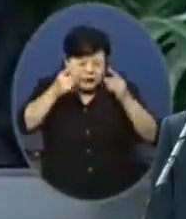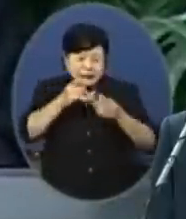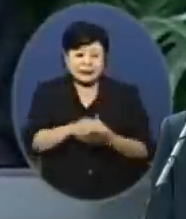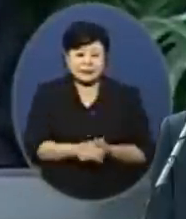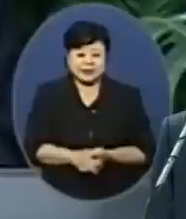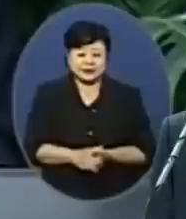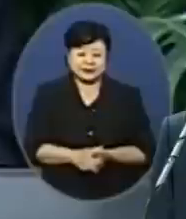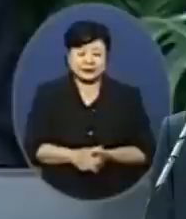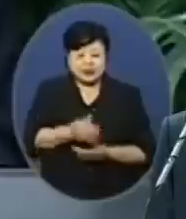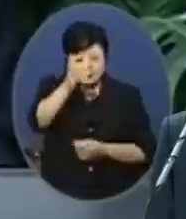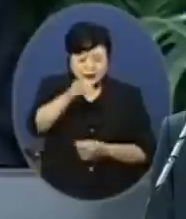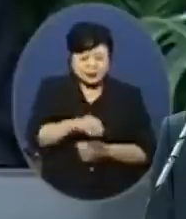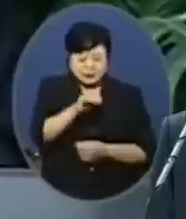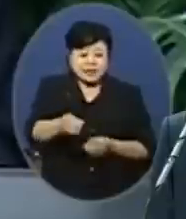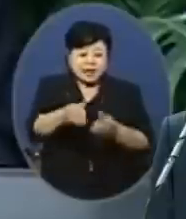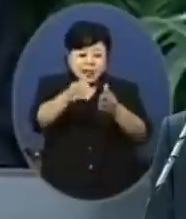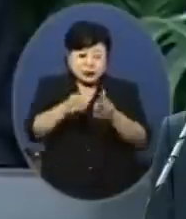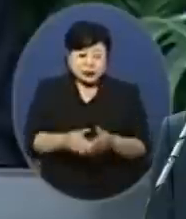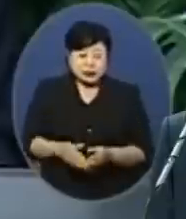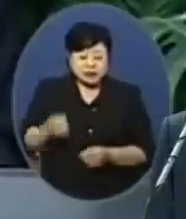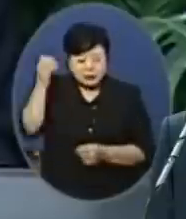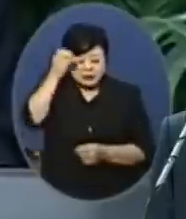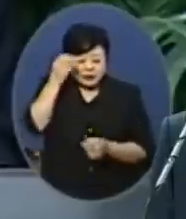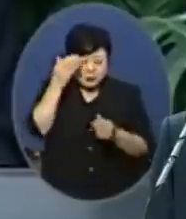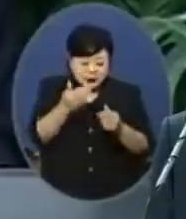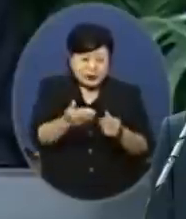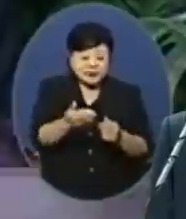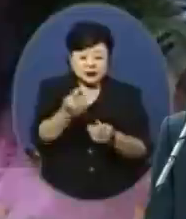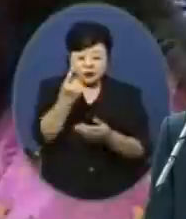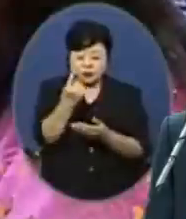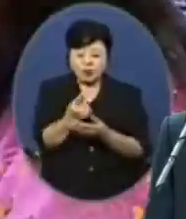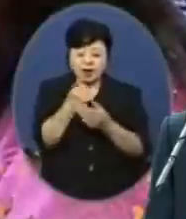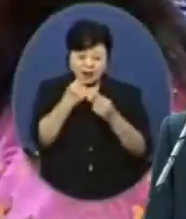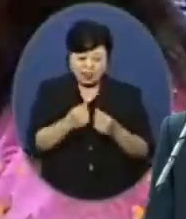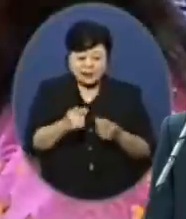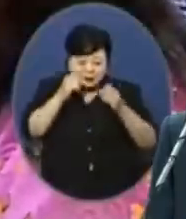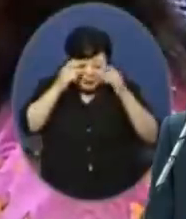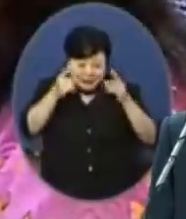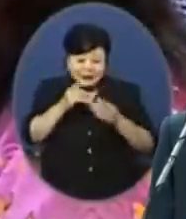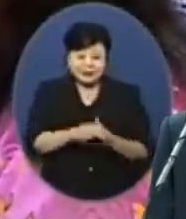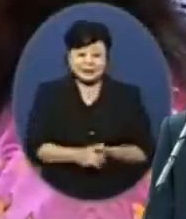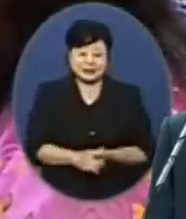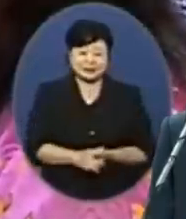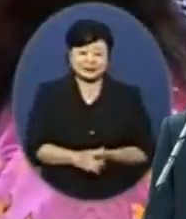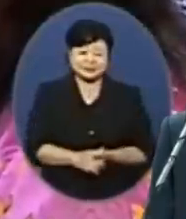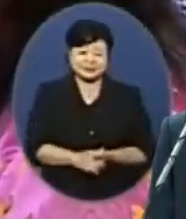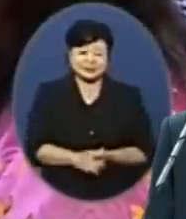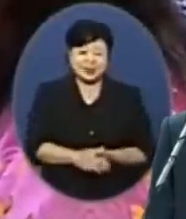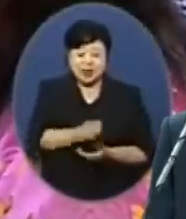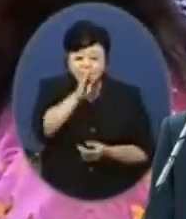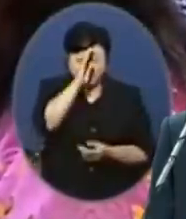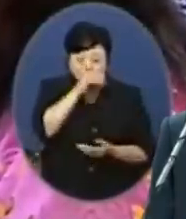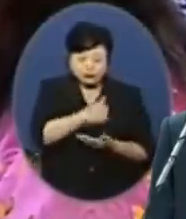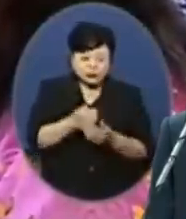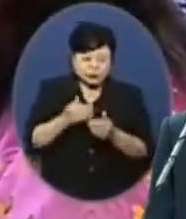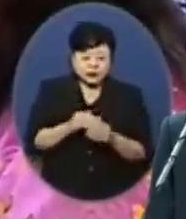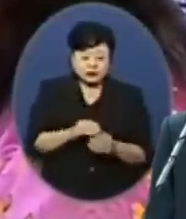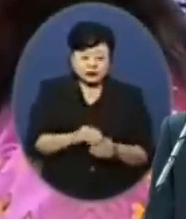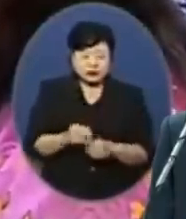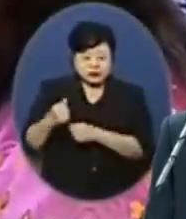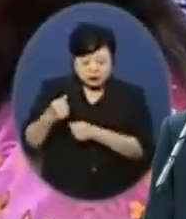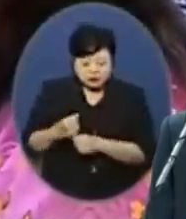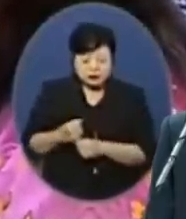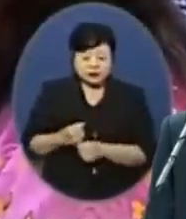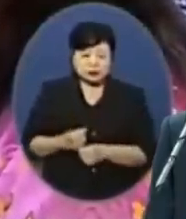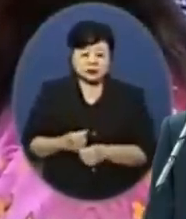것입니다. 십자가를 통해서 성령이 여러분께 와 계신 것을 깨달아야 되는 것입니다. 병을 주님께서 짊어지고